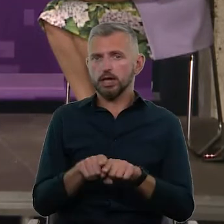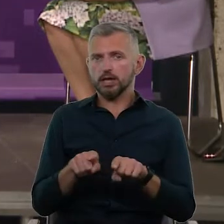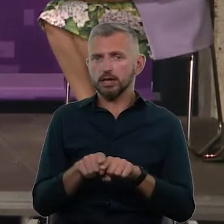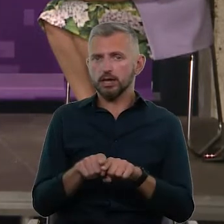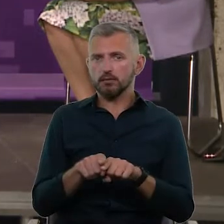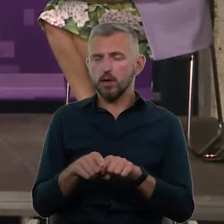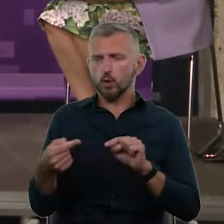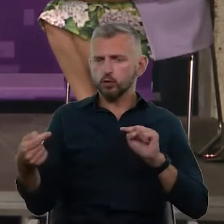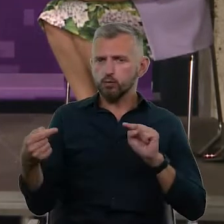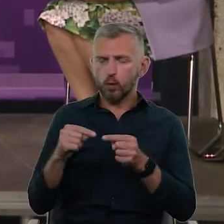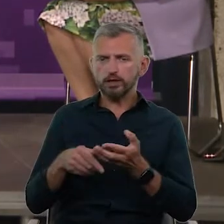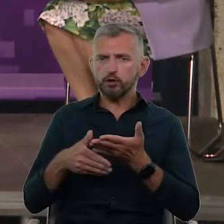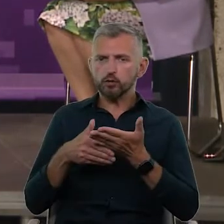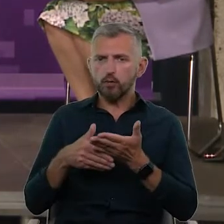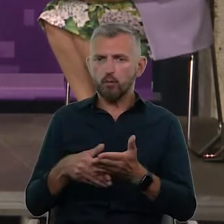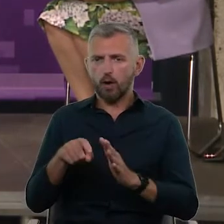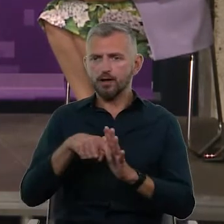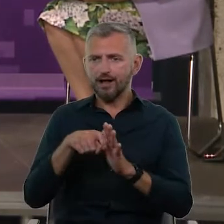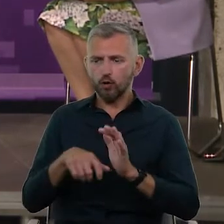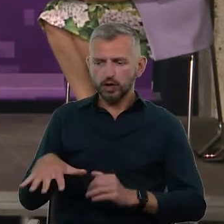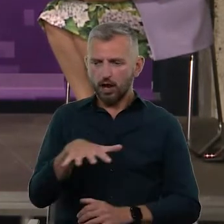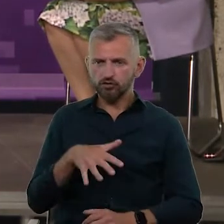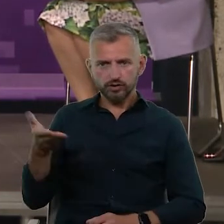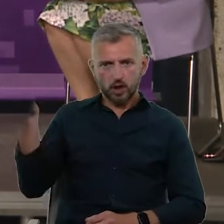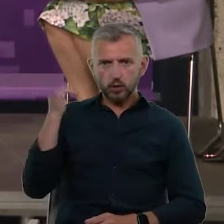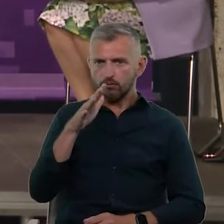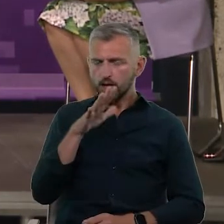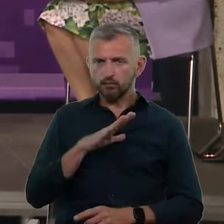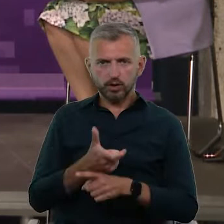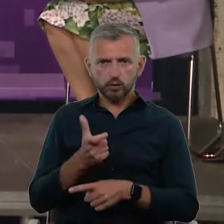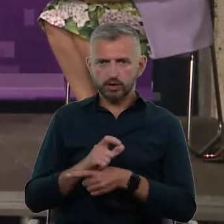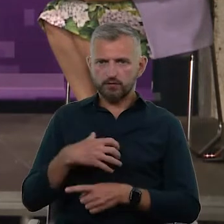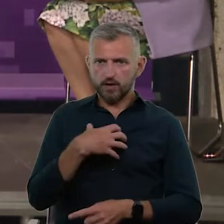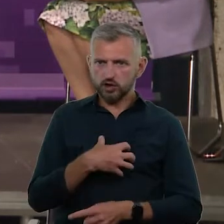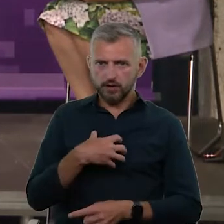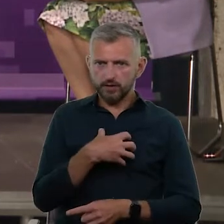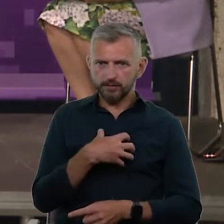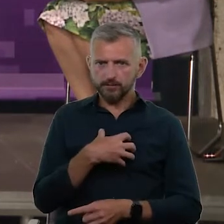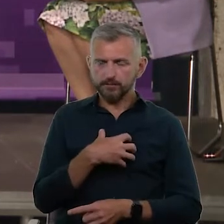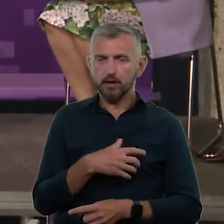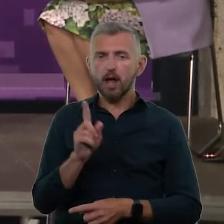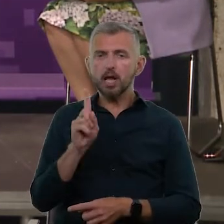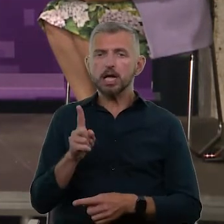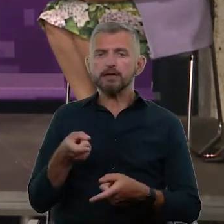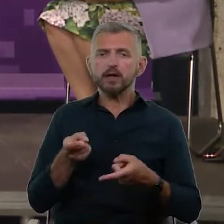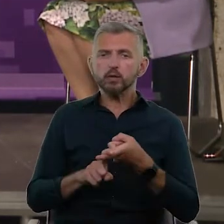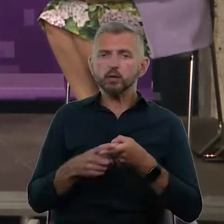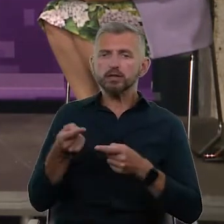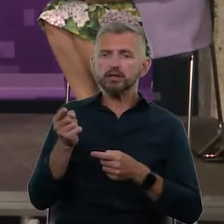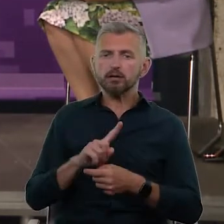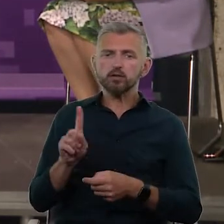знаєте, супротив і допомога на Донеччині на той момент вона була надзвичайно важлива. Але в зв'язку з тим, що